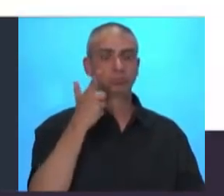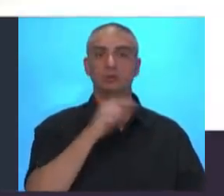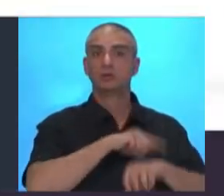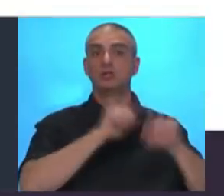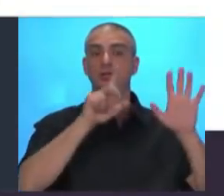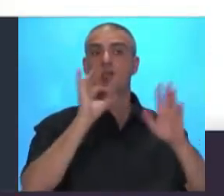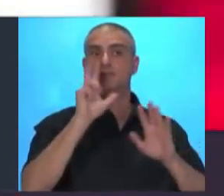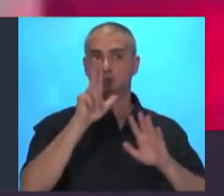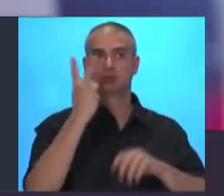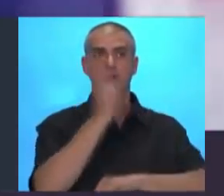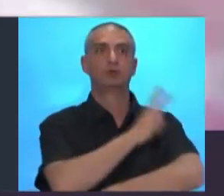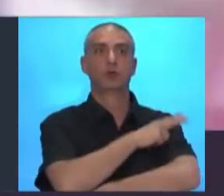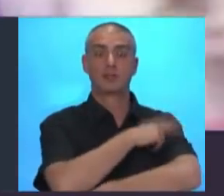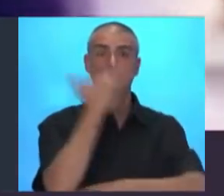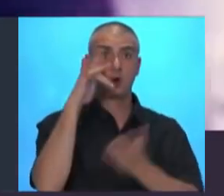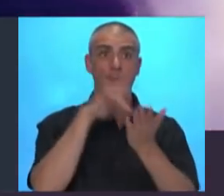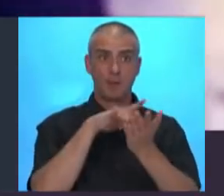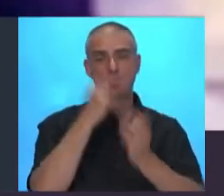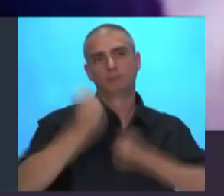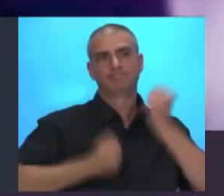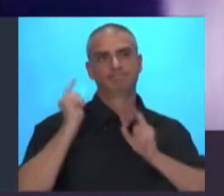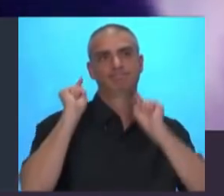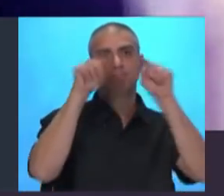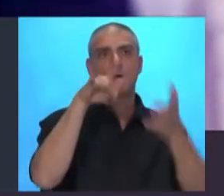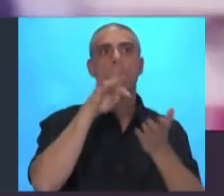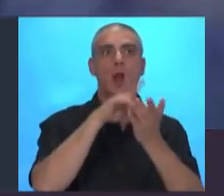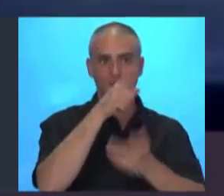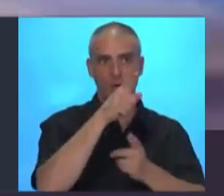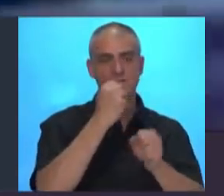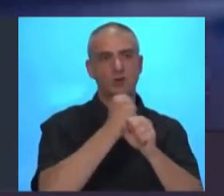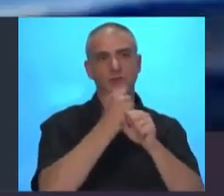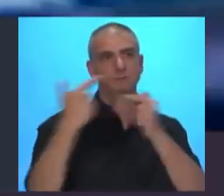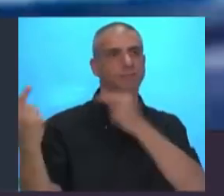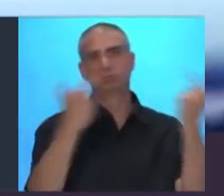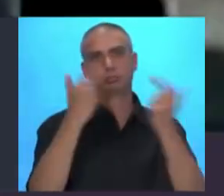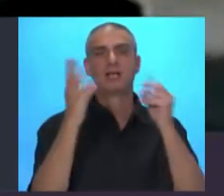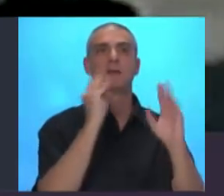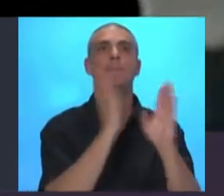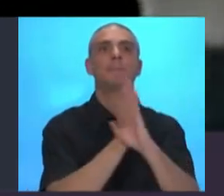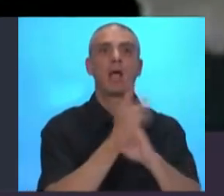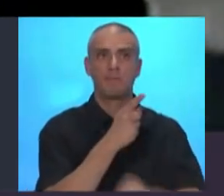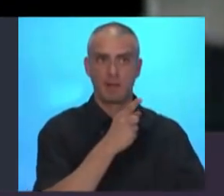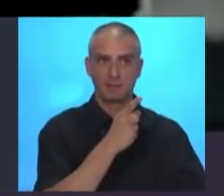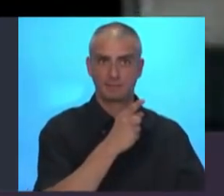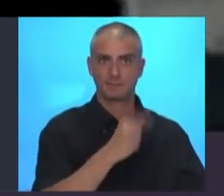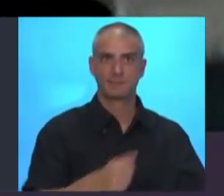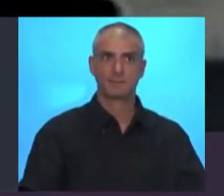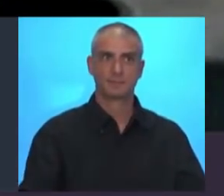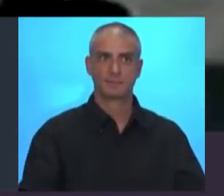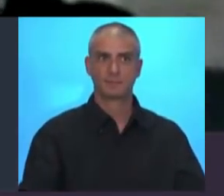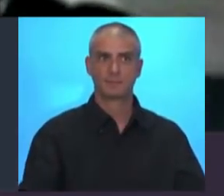708, שני שוטרי תנועה שהיו באזור חשו למקום ומנהלים קרב יריות עם המחבלים.